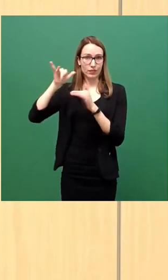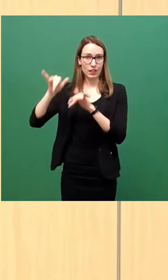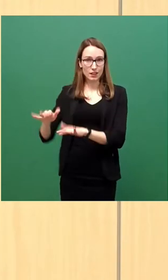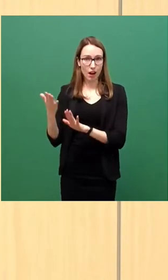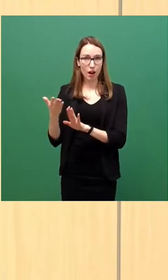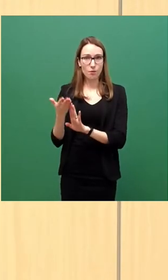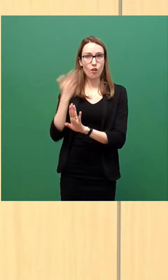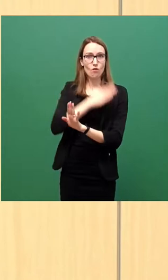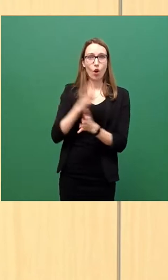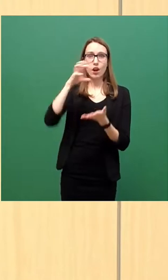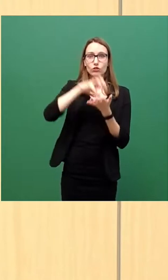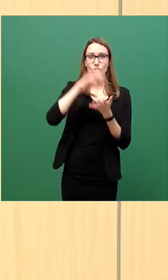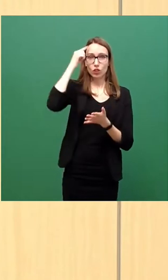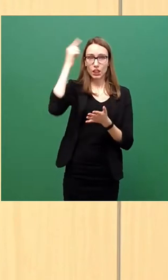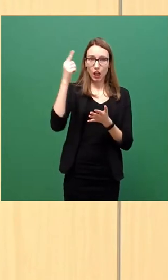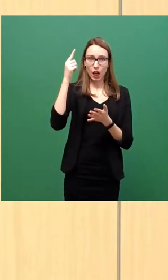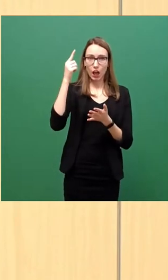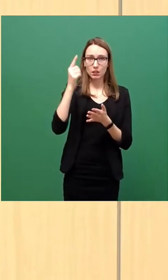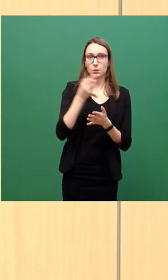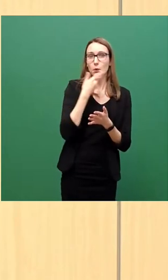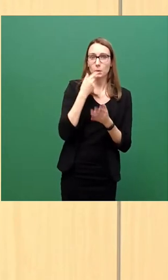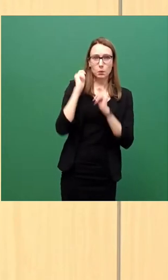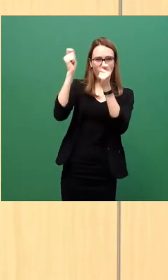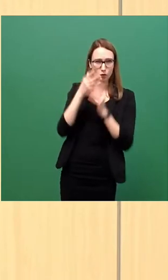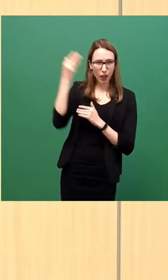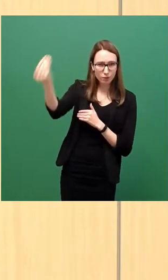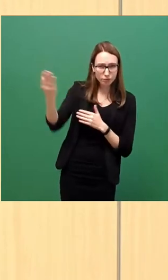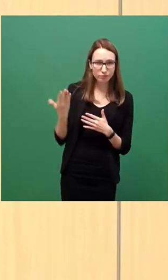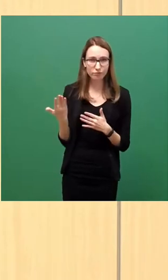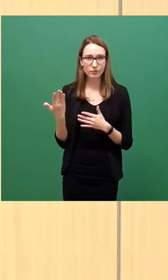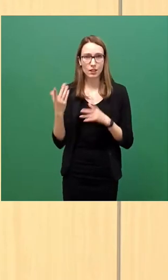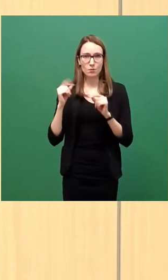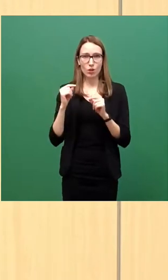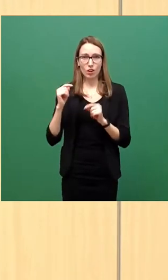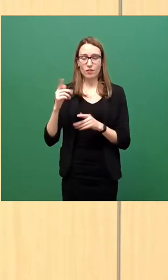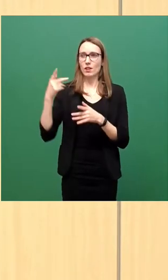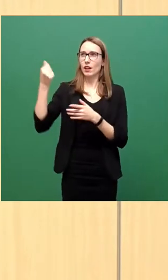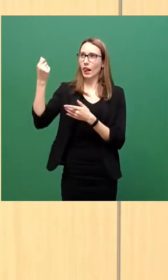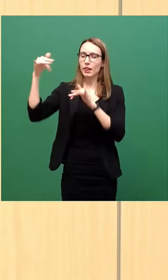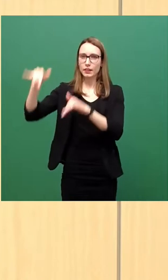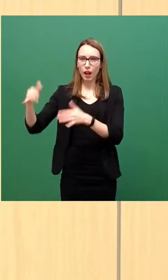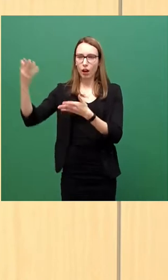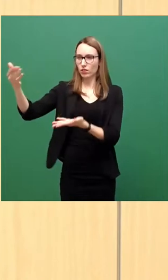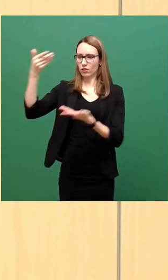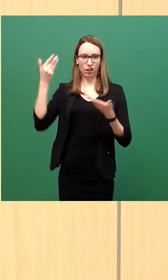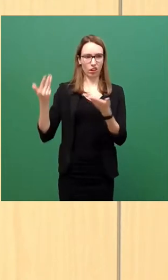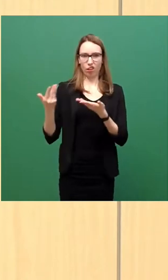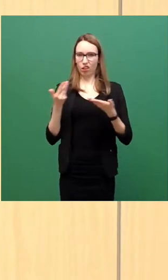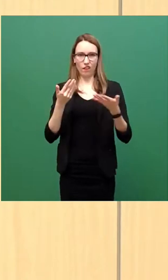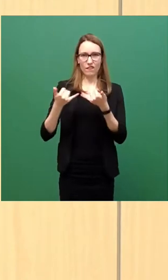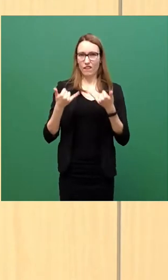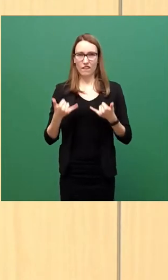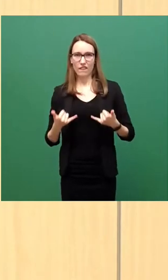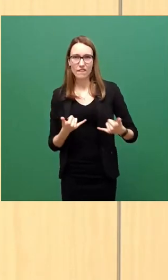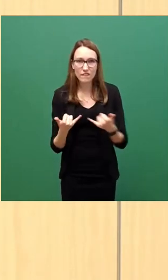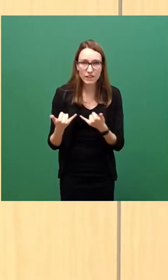Stadtrat den Auftrag diesbezüglich gegeben hat. Mit anderen Worten, wir haben sozusagen die Pistole auf die Brust gesetzt bekommen. Wenn wir jetzt hier nicht zustimmen, dann müssen wir die Fördermittel